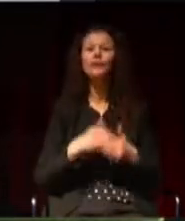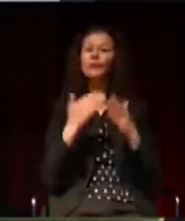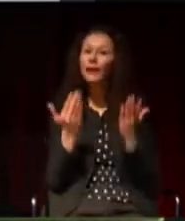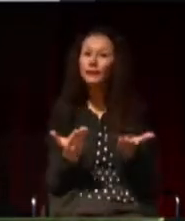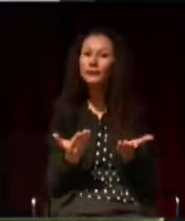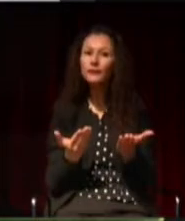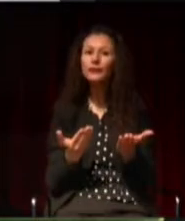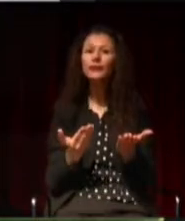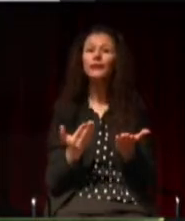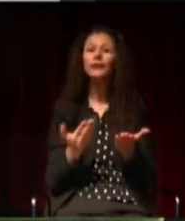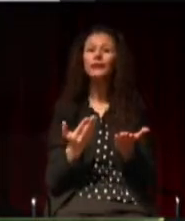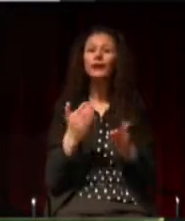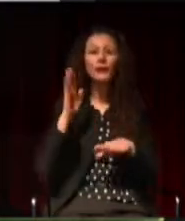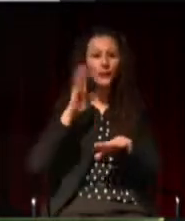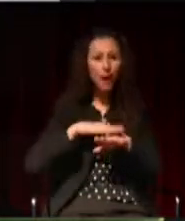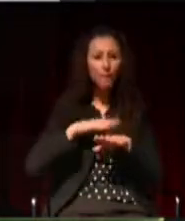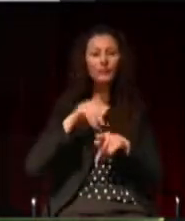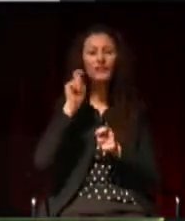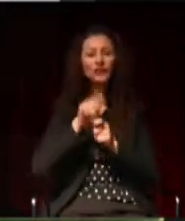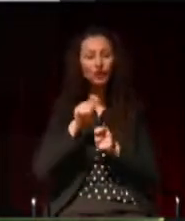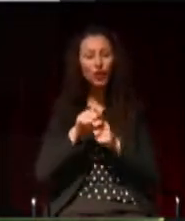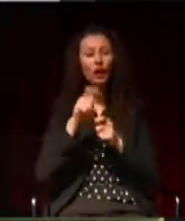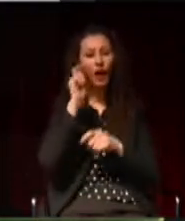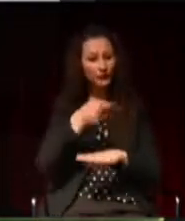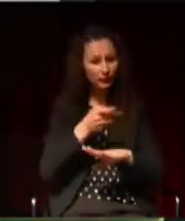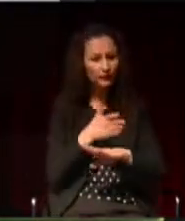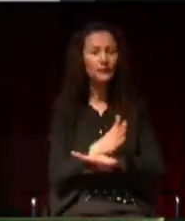Yani yaptığımız işler aslında